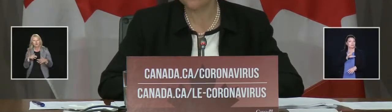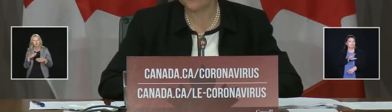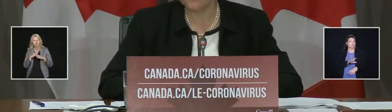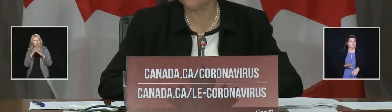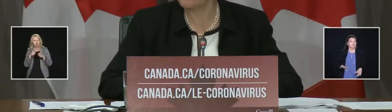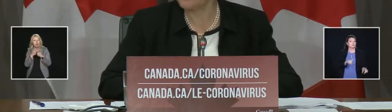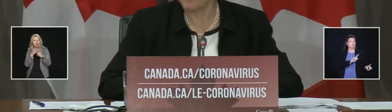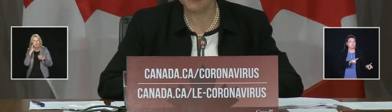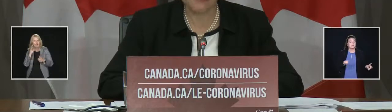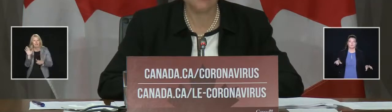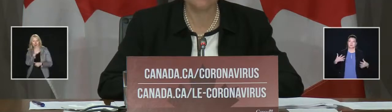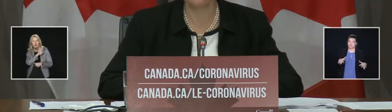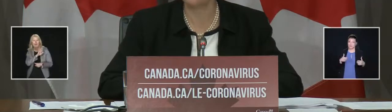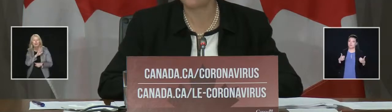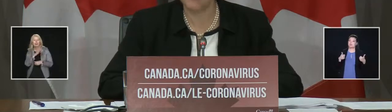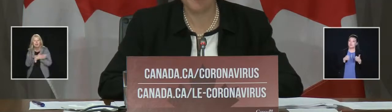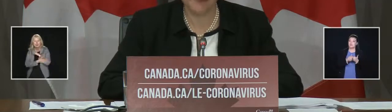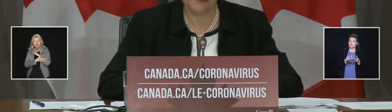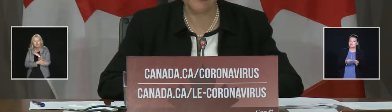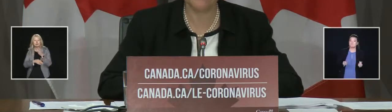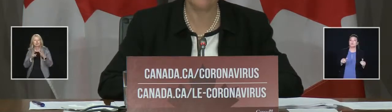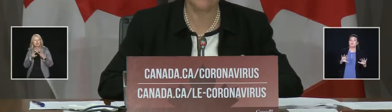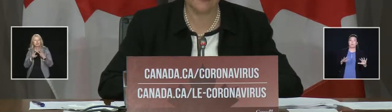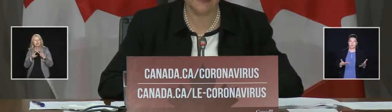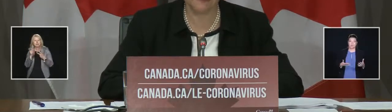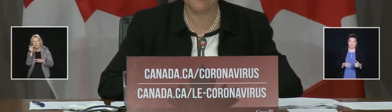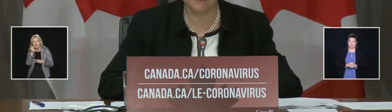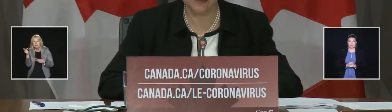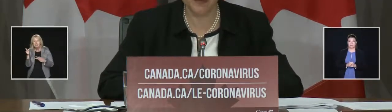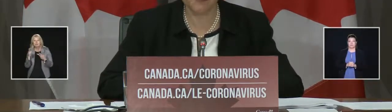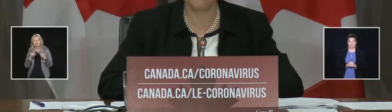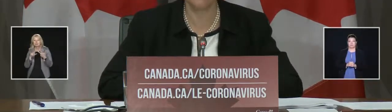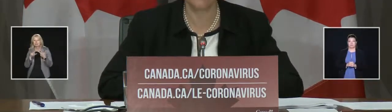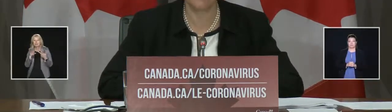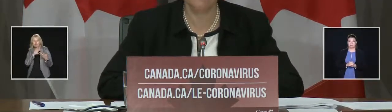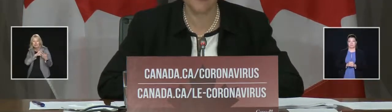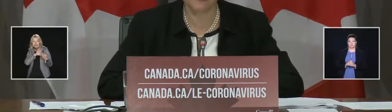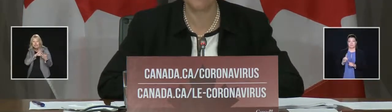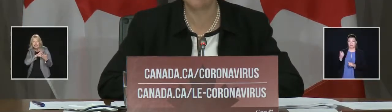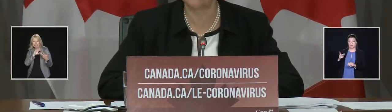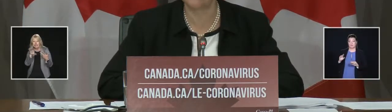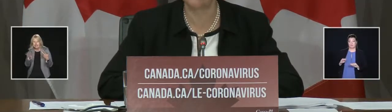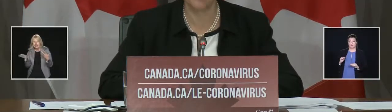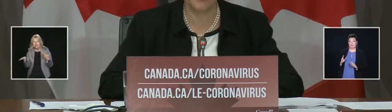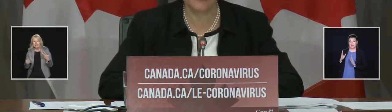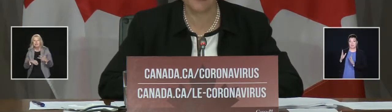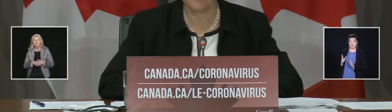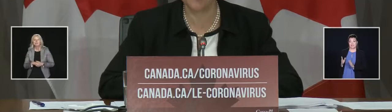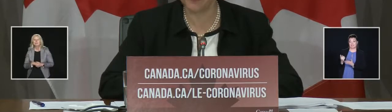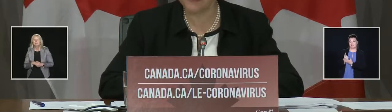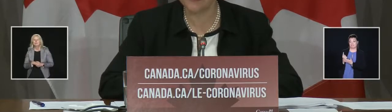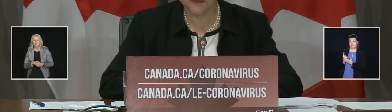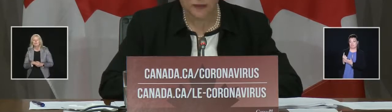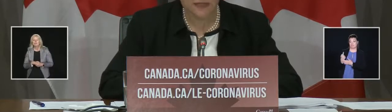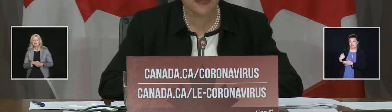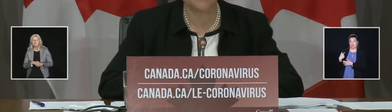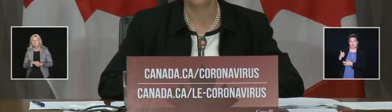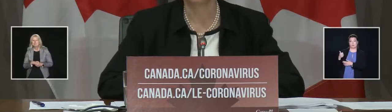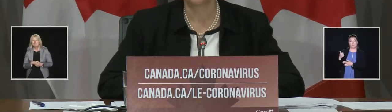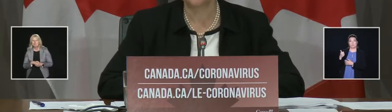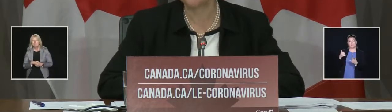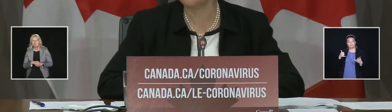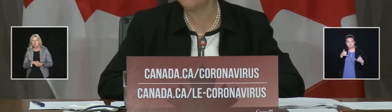dire que le Premier ministre a parlé cette semaine avec le commissaire Brenda